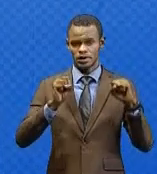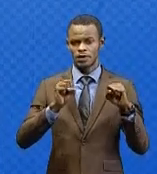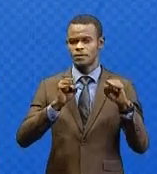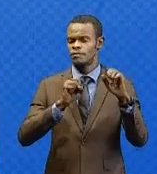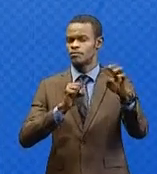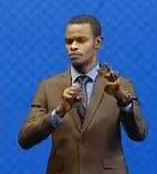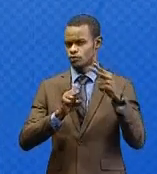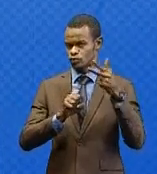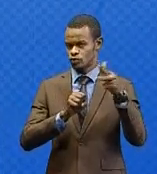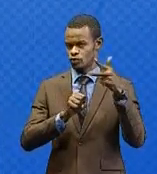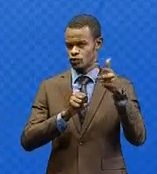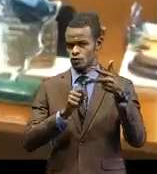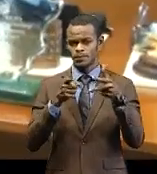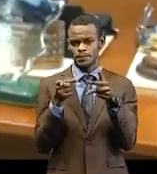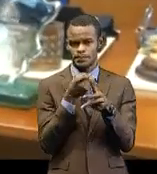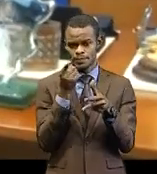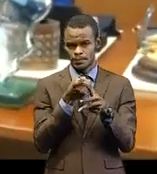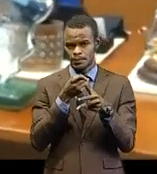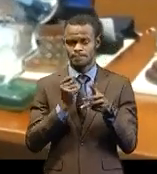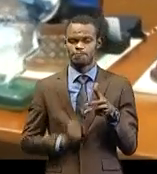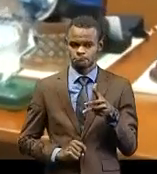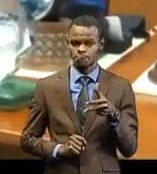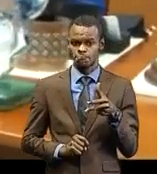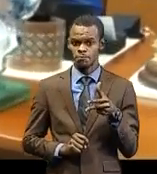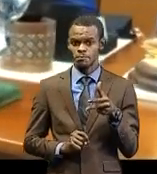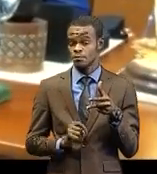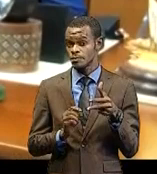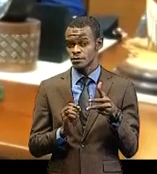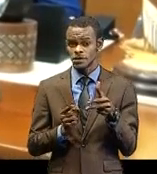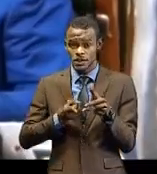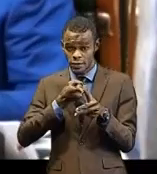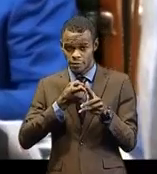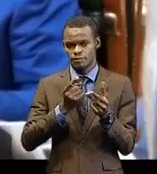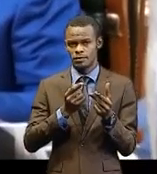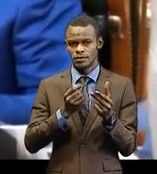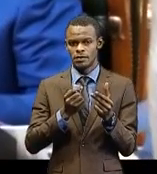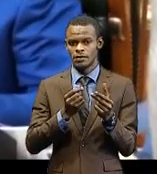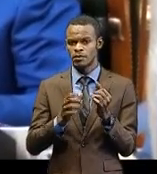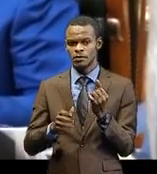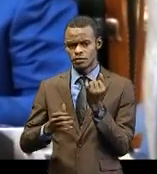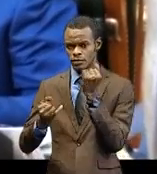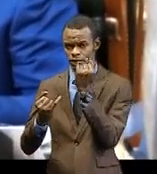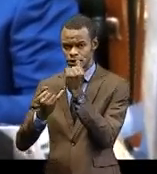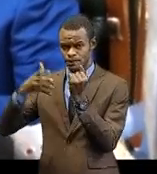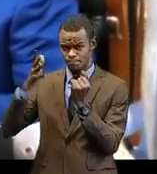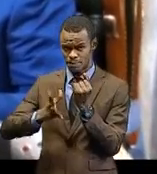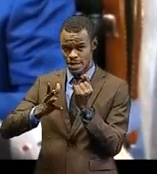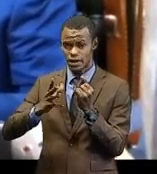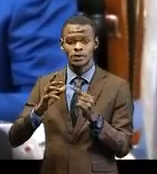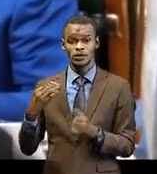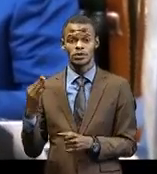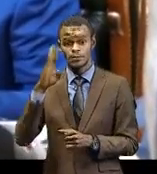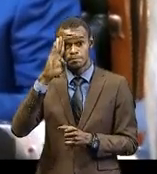principaux, à savoir 1. L'intégration du génie militaire dans les travaux de construction des infrastructures